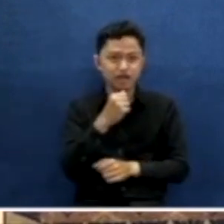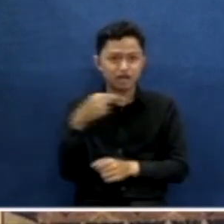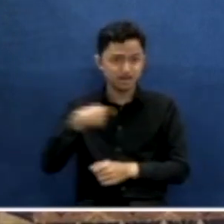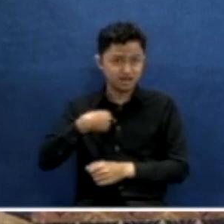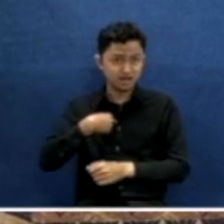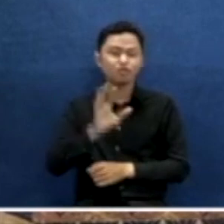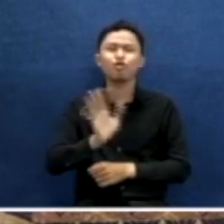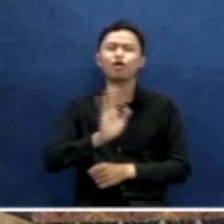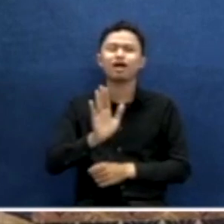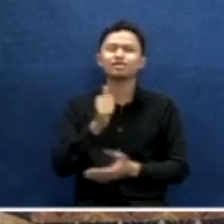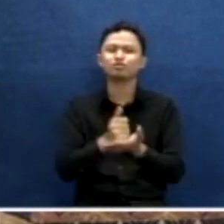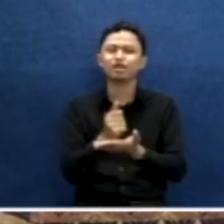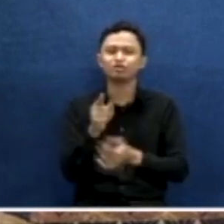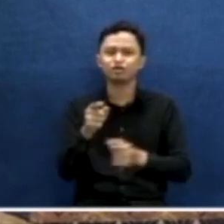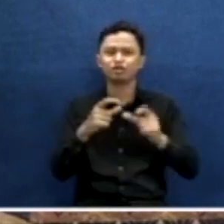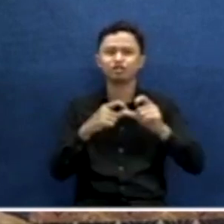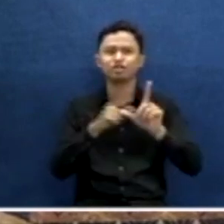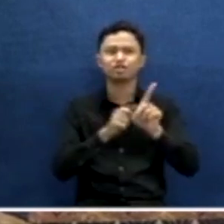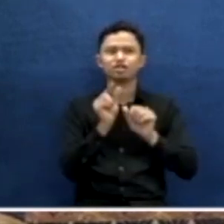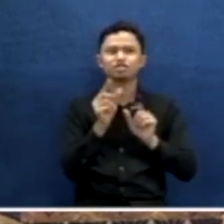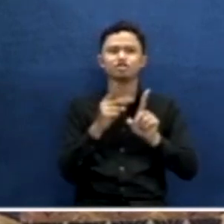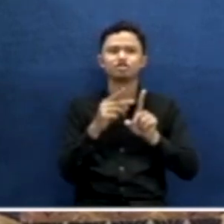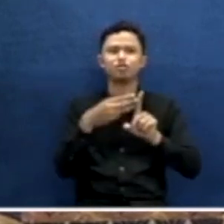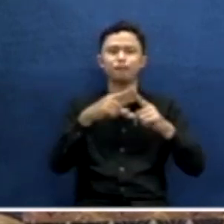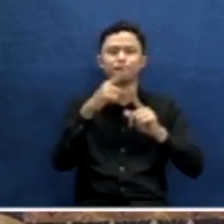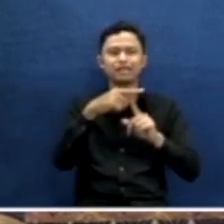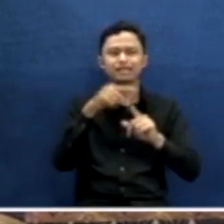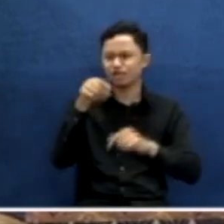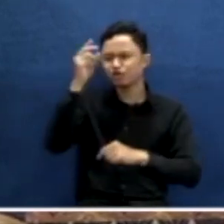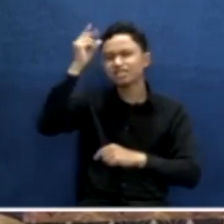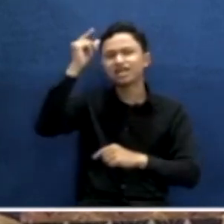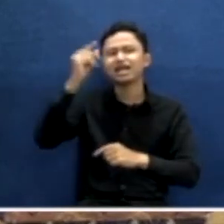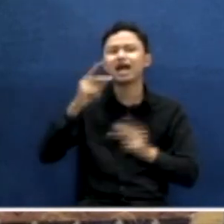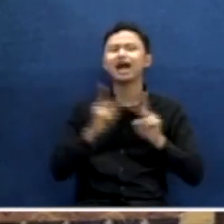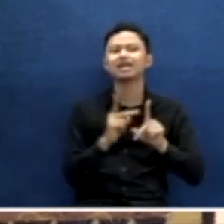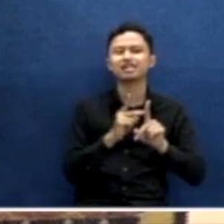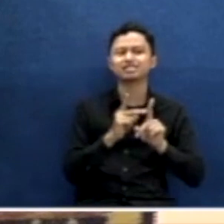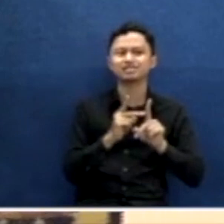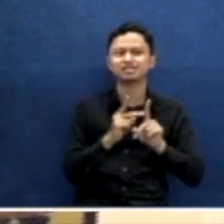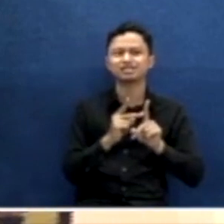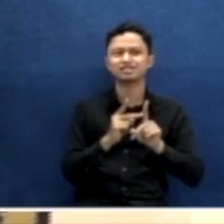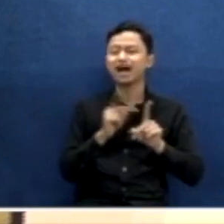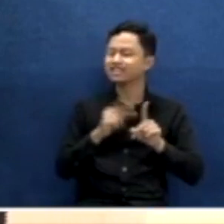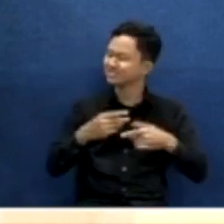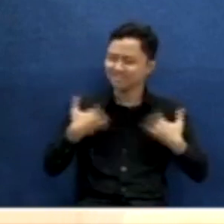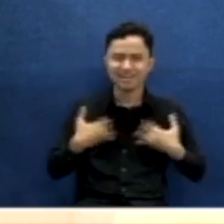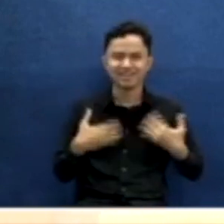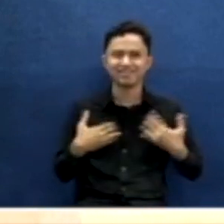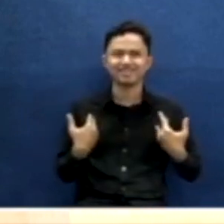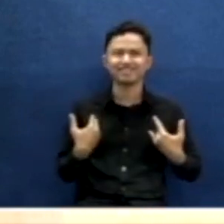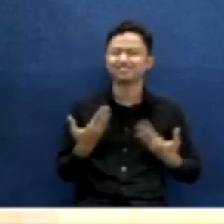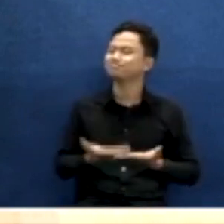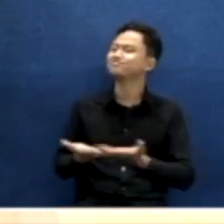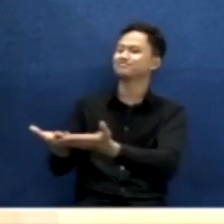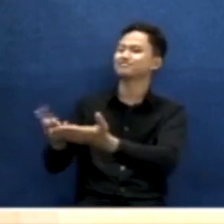menyadaribahwa ituadalahbagiandarikonspirasiHajazbinYusuf .Akhirnya,HajazbinYusuf merasasenang.Biarkan